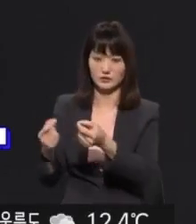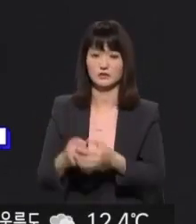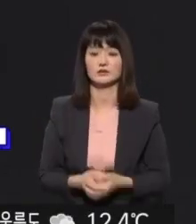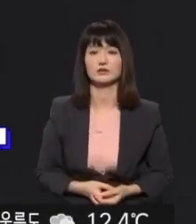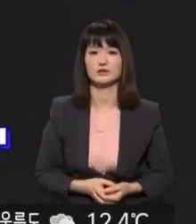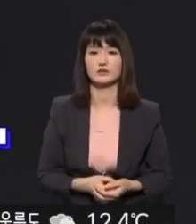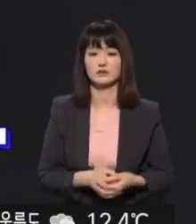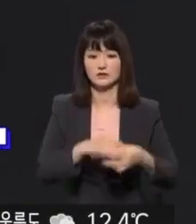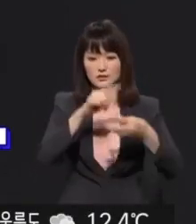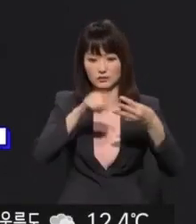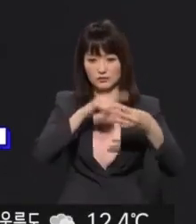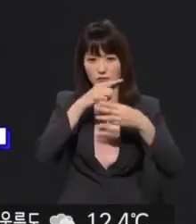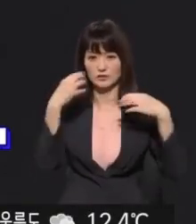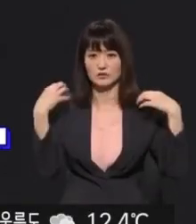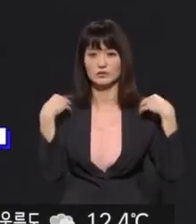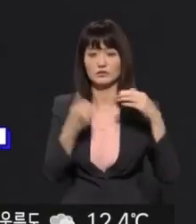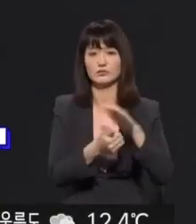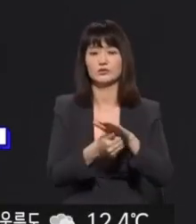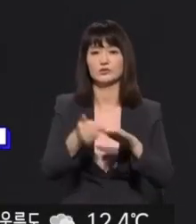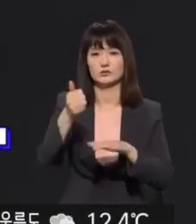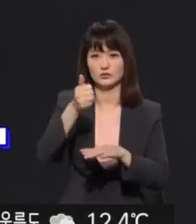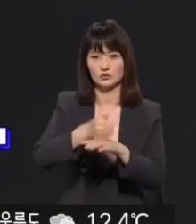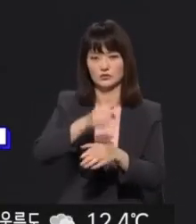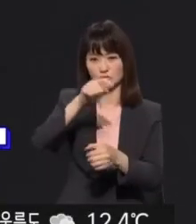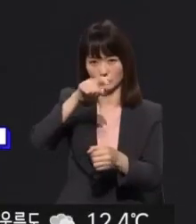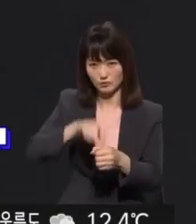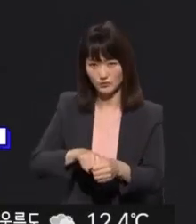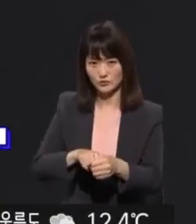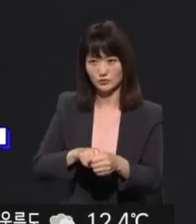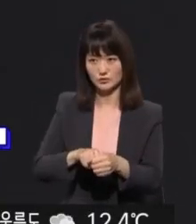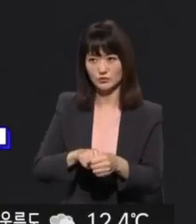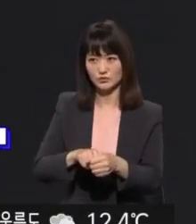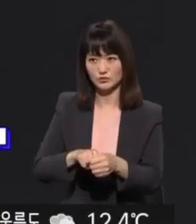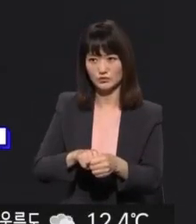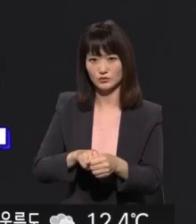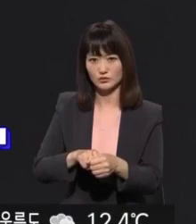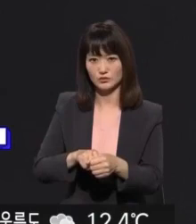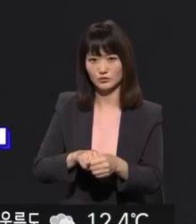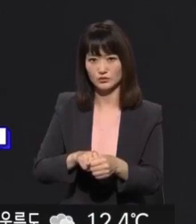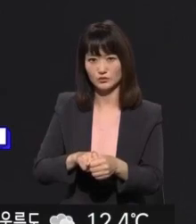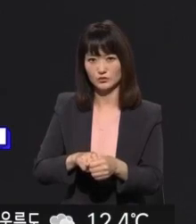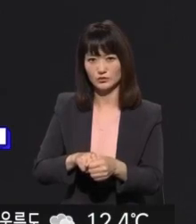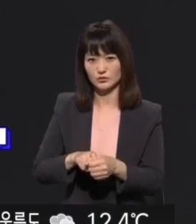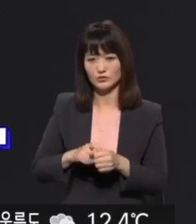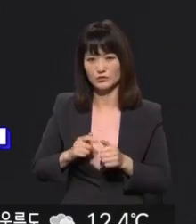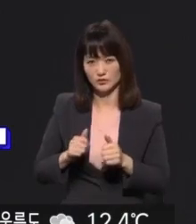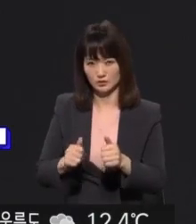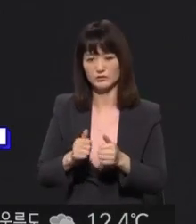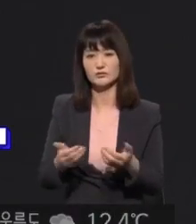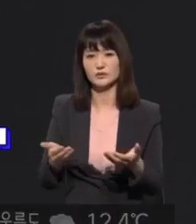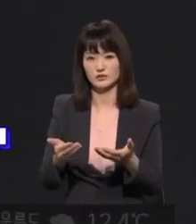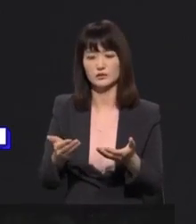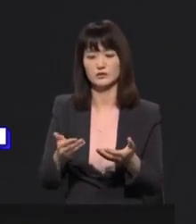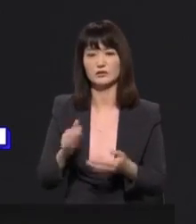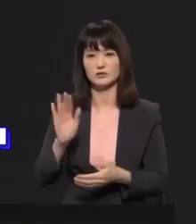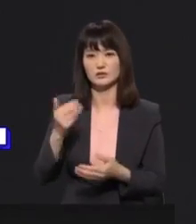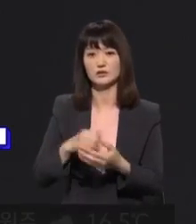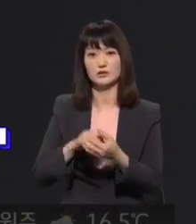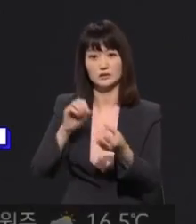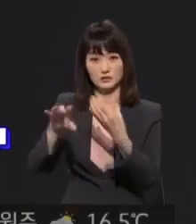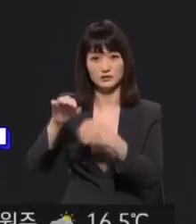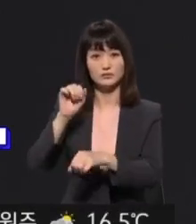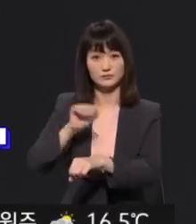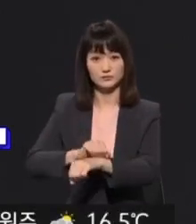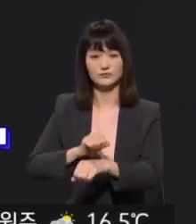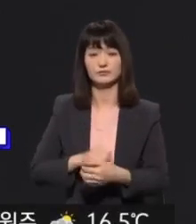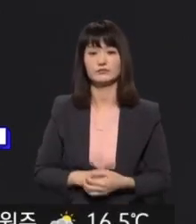윤석열 정부의 성공을 위해서 노심초사, 전력 투구하는 것이 우선이다. 저는 그렇게 조언을 드리고 싶고 그래서 대답은 잘했다고 생각합니다. 그리고 또